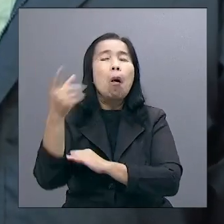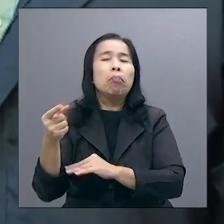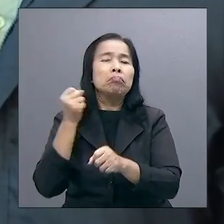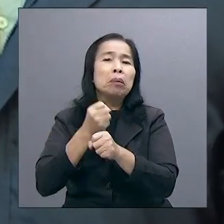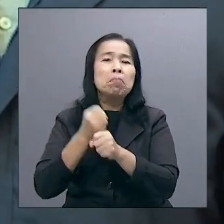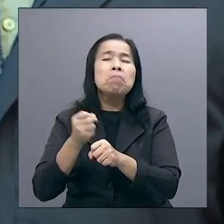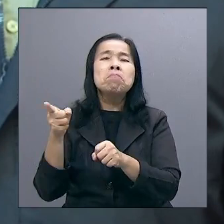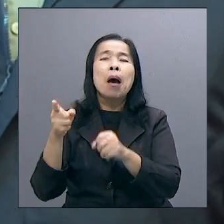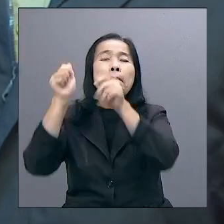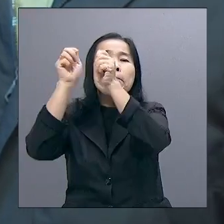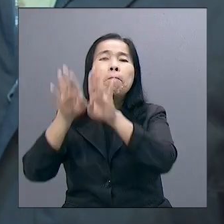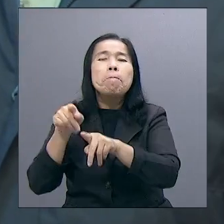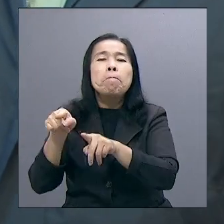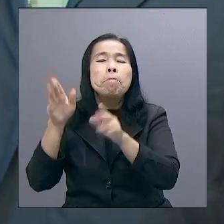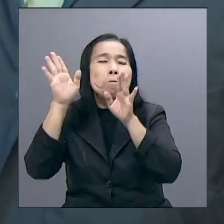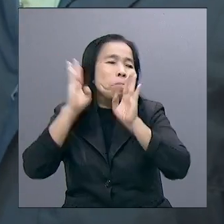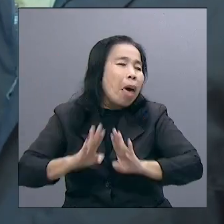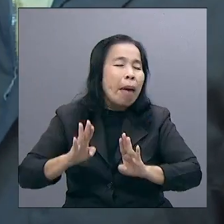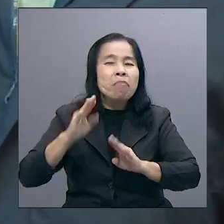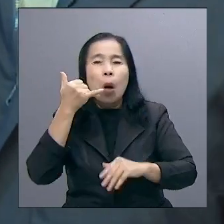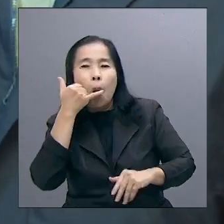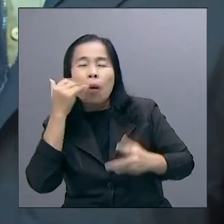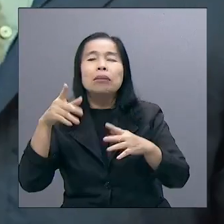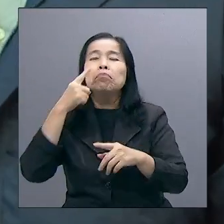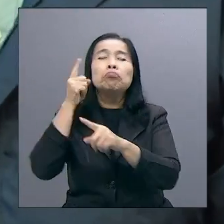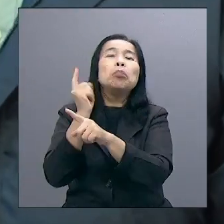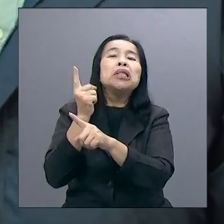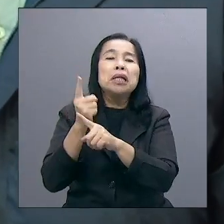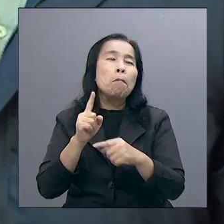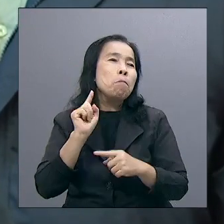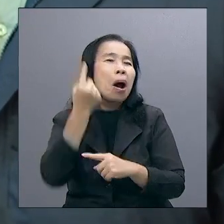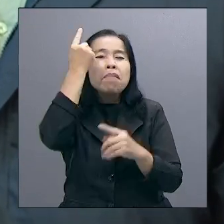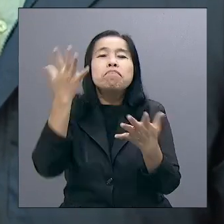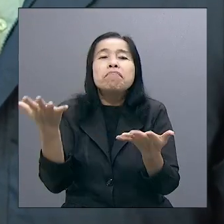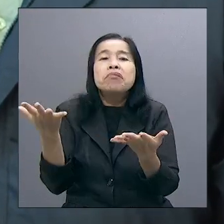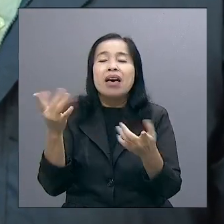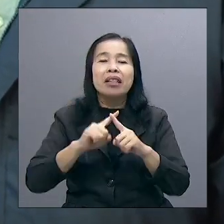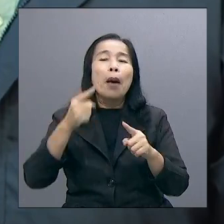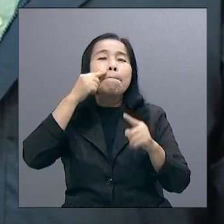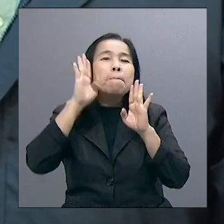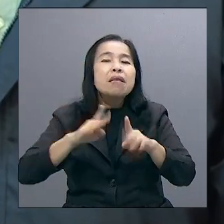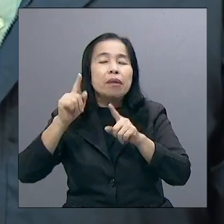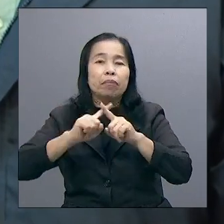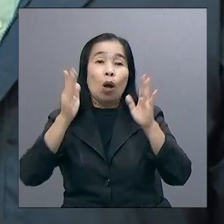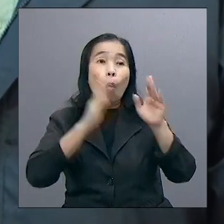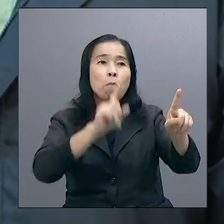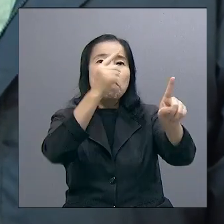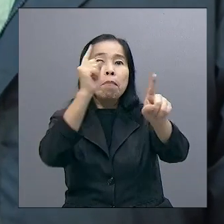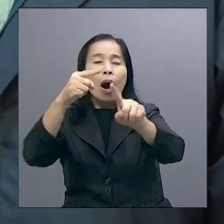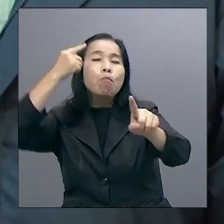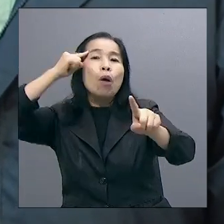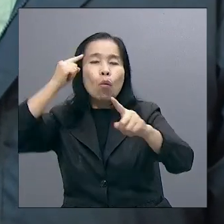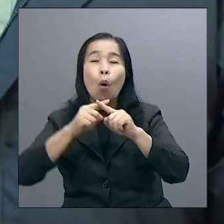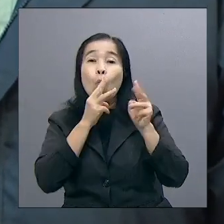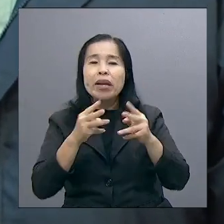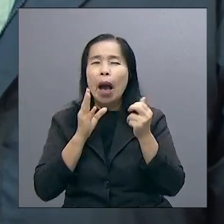ไม่ได้แลกใหมอะไรที่เกิดอยแล้วนะครับเป็แต่ว่าเทคติกการพูดค